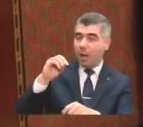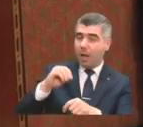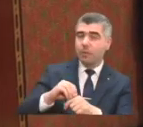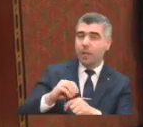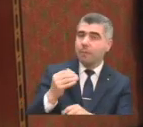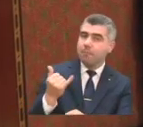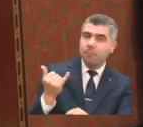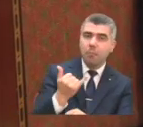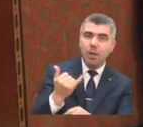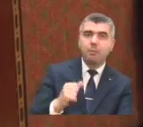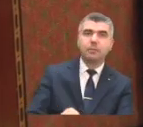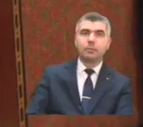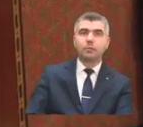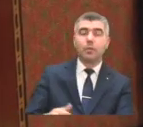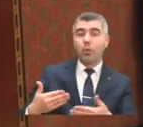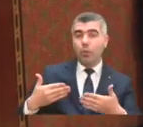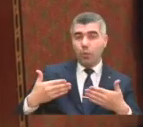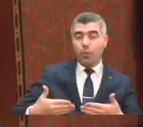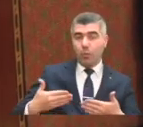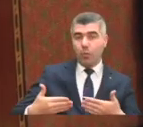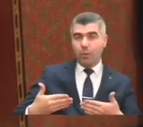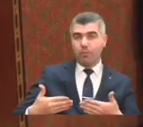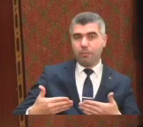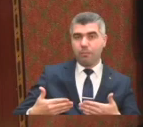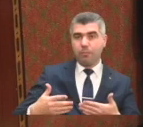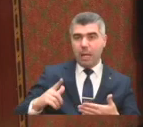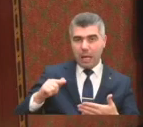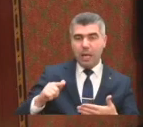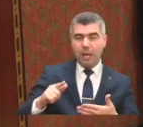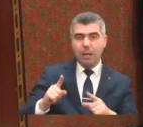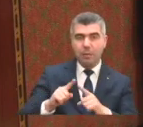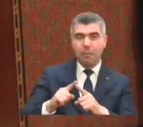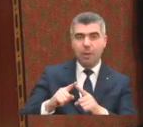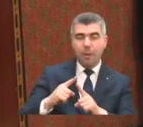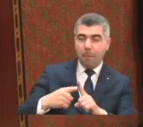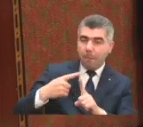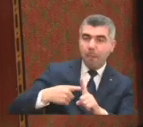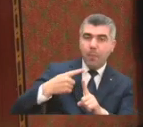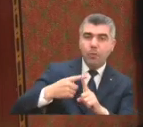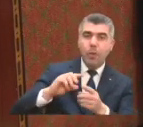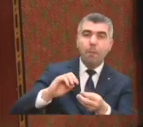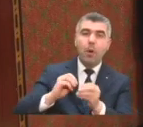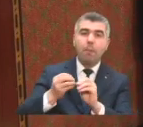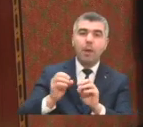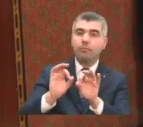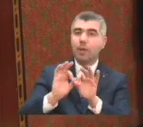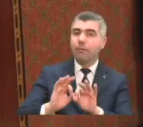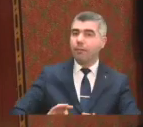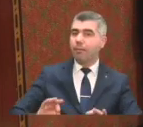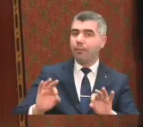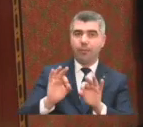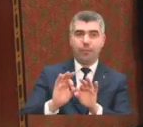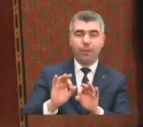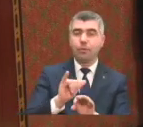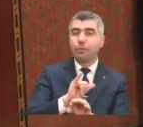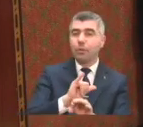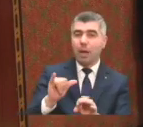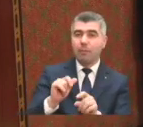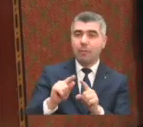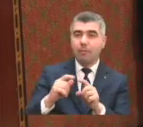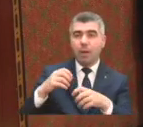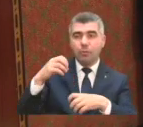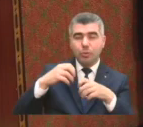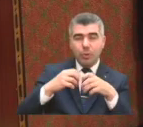بأن اليوم خيار اللي عندنا اليوم باش يمكننا نتجاوزوا الإشكالية ديال التغيرات المناخية وانعكاساتها على